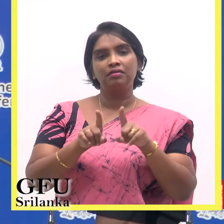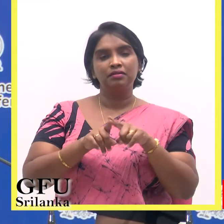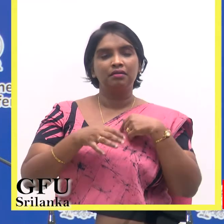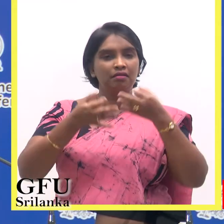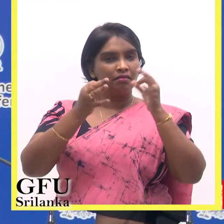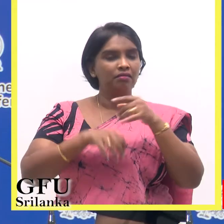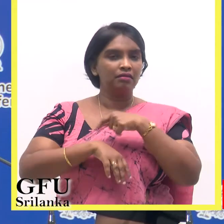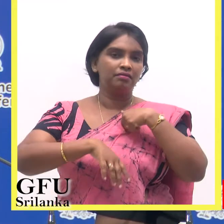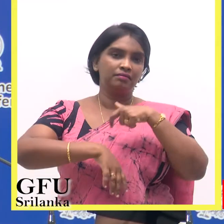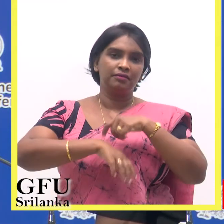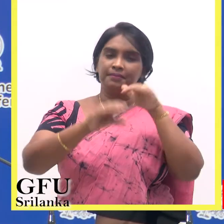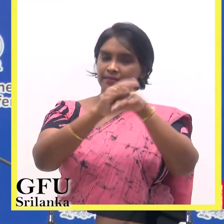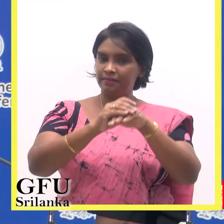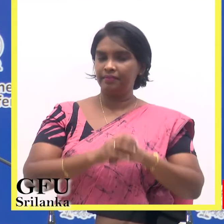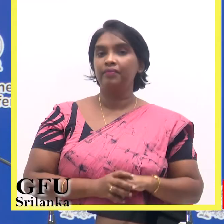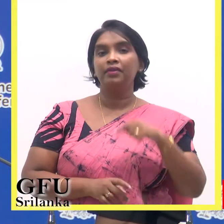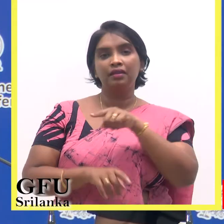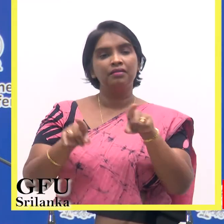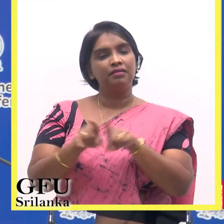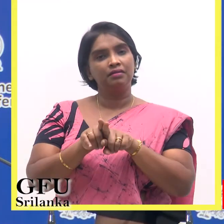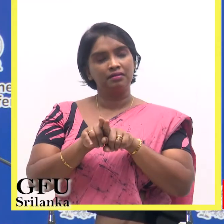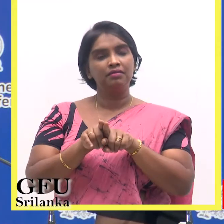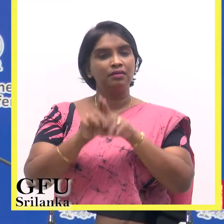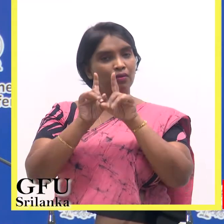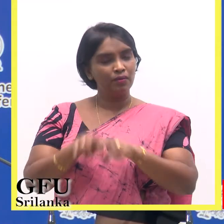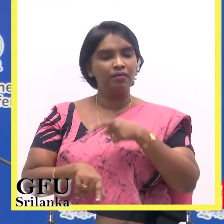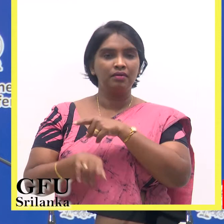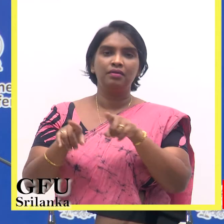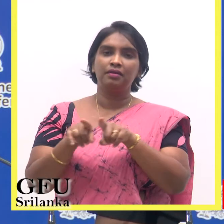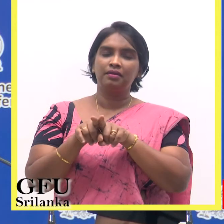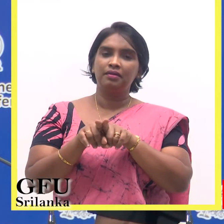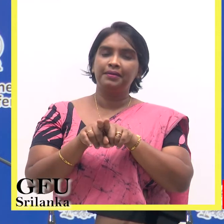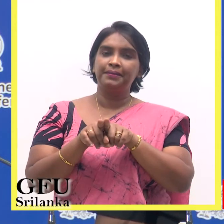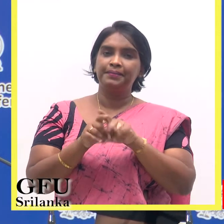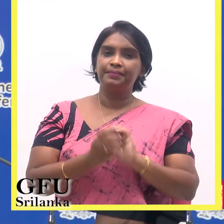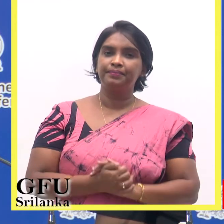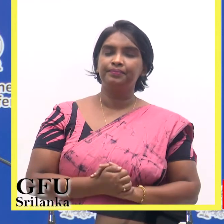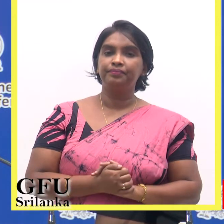පමණ සංයුතියක් මේ සඳහා යොදවන්න. ඉතින් මේ ආකාරයෙන් තමයි